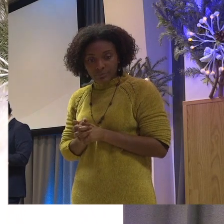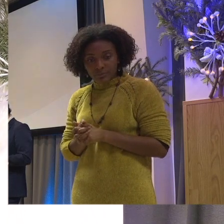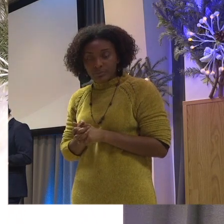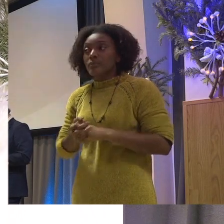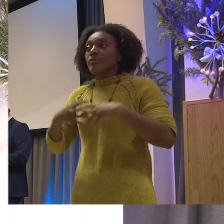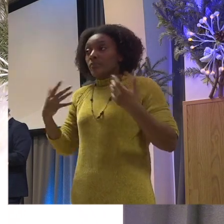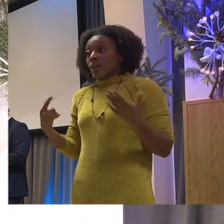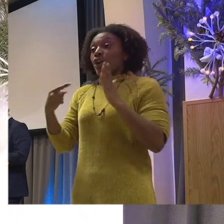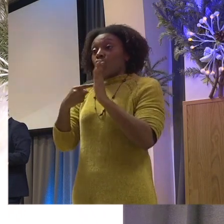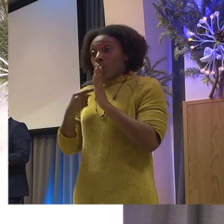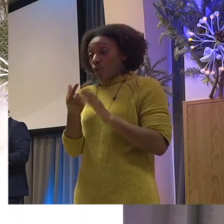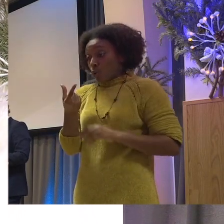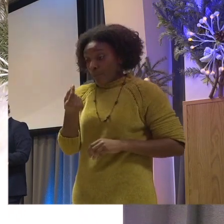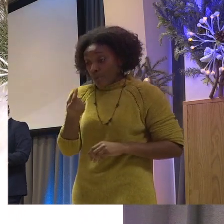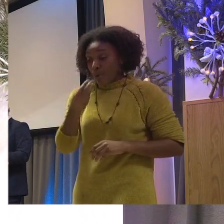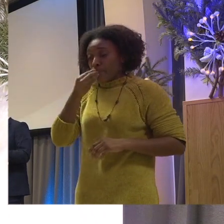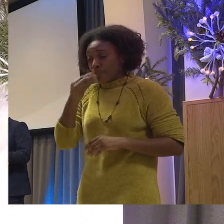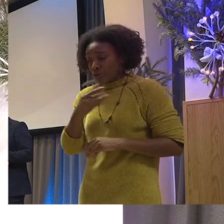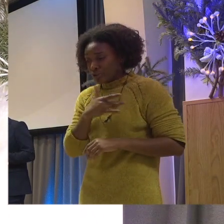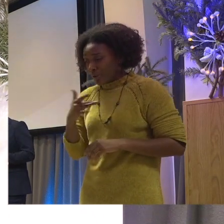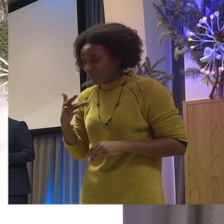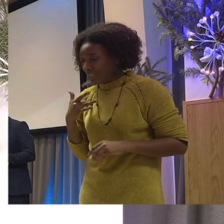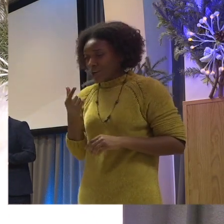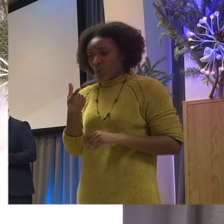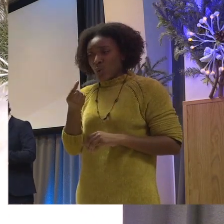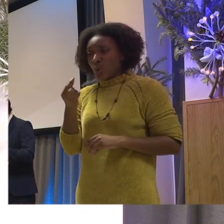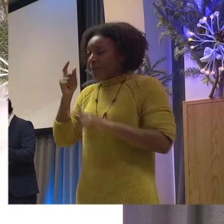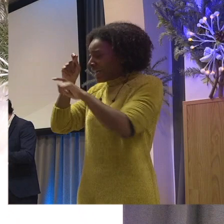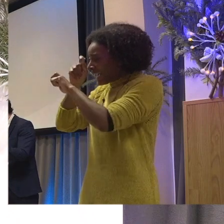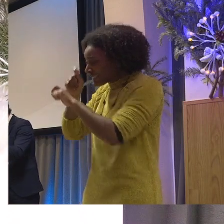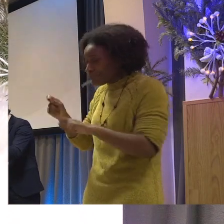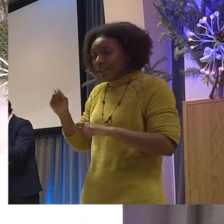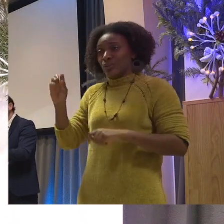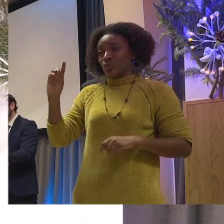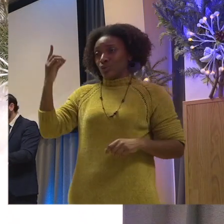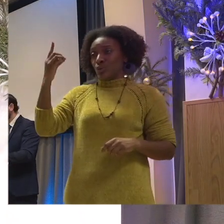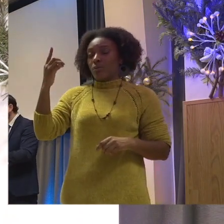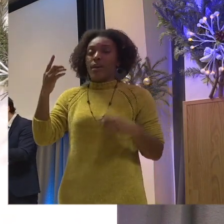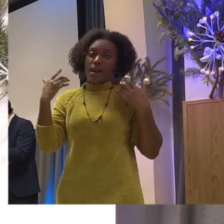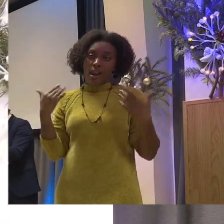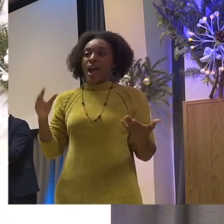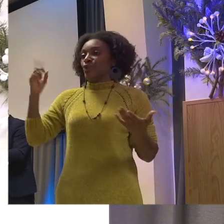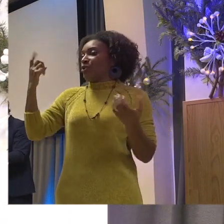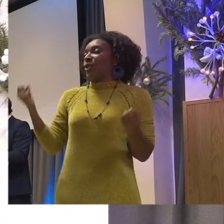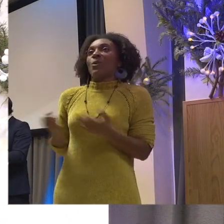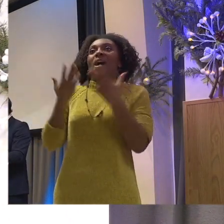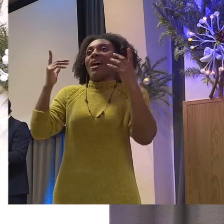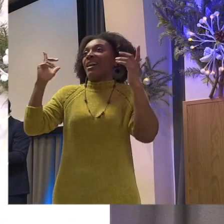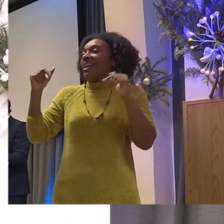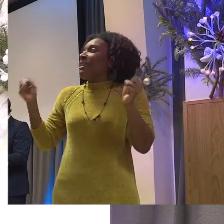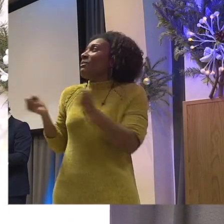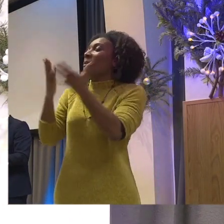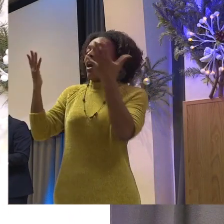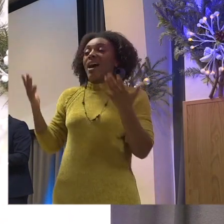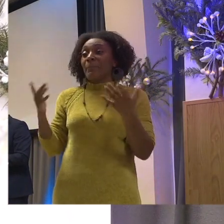Mais quand un couple est en bonne santé, quand un couple respecte la parole du Seigneur, alors Dieu est glorifié. Et les prières montent jusqu'aux